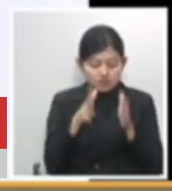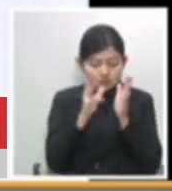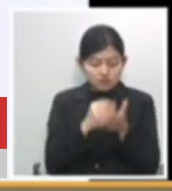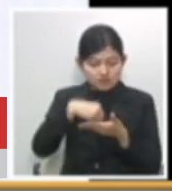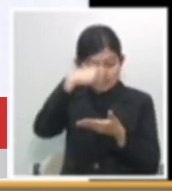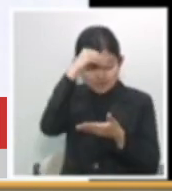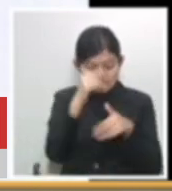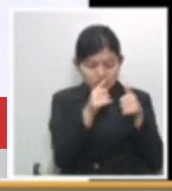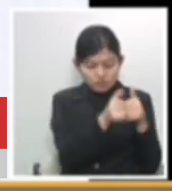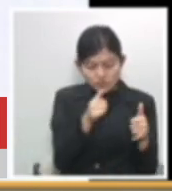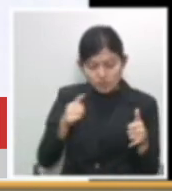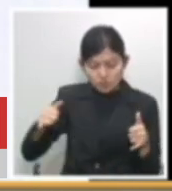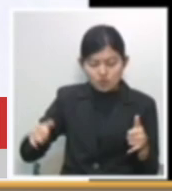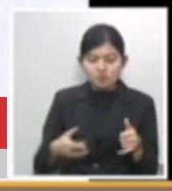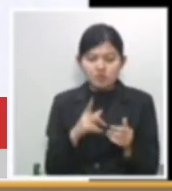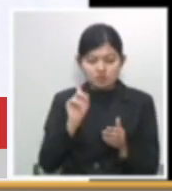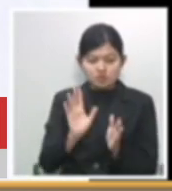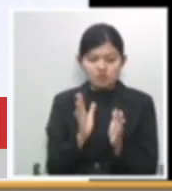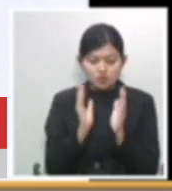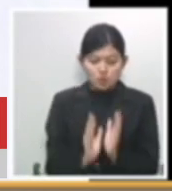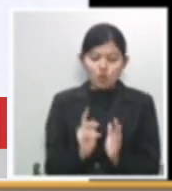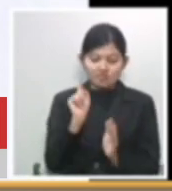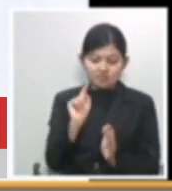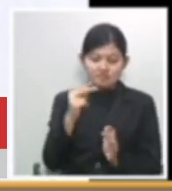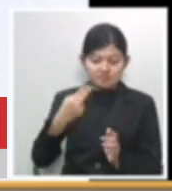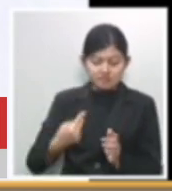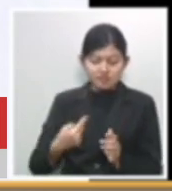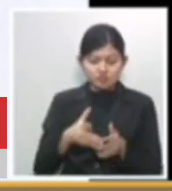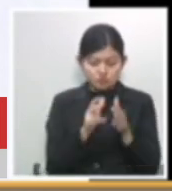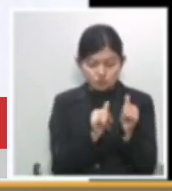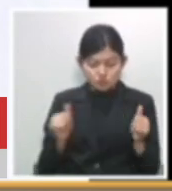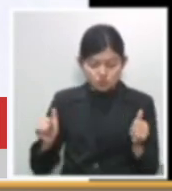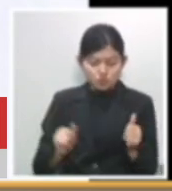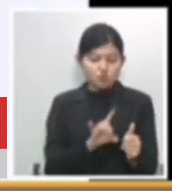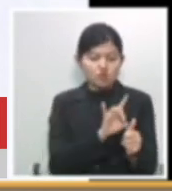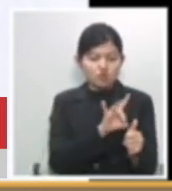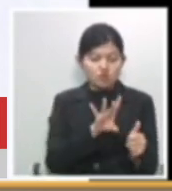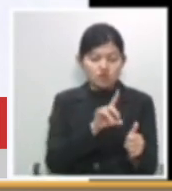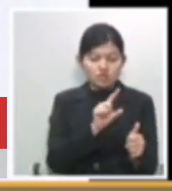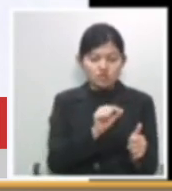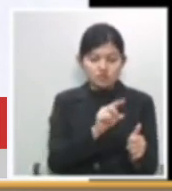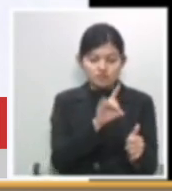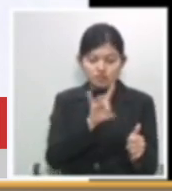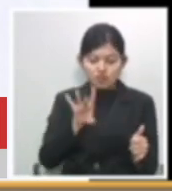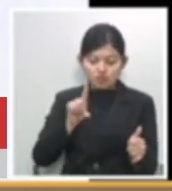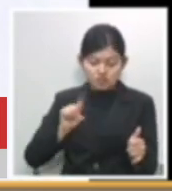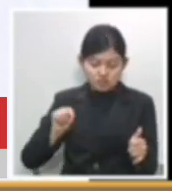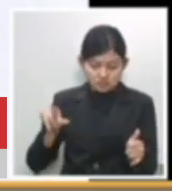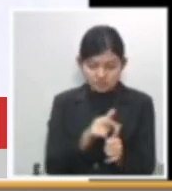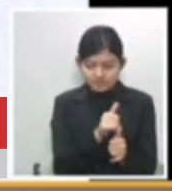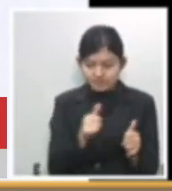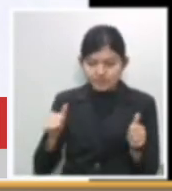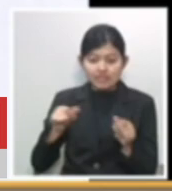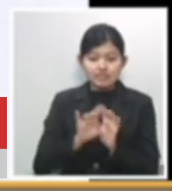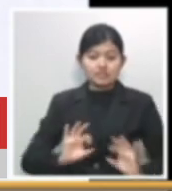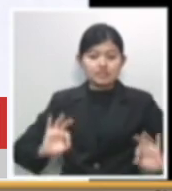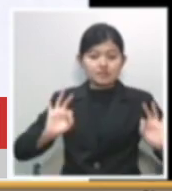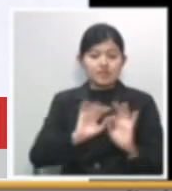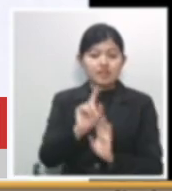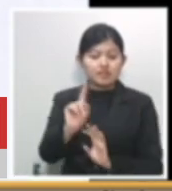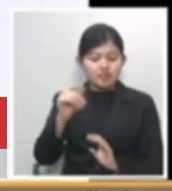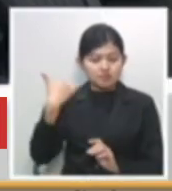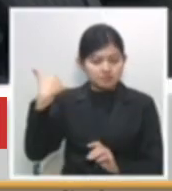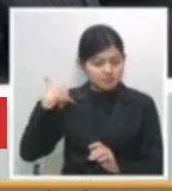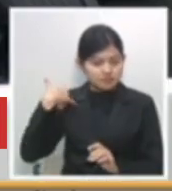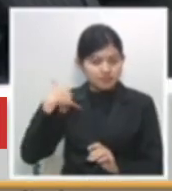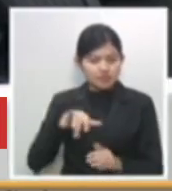ด็กนักเรียนมีอยู่หมื่นกว่าคนนี่ถูกคนละ220บาทแต่ที่สำคัญครับท่านประธานครับมันมีค่